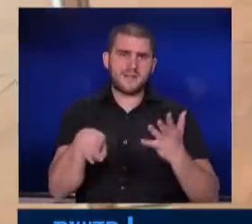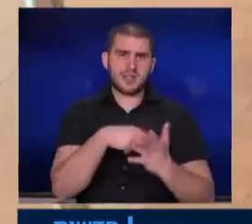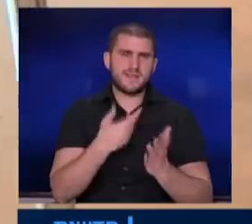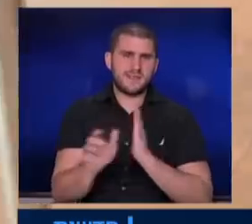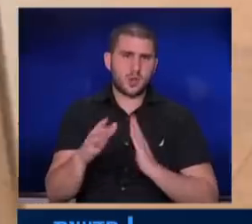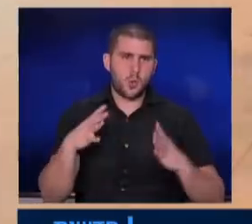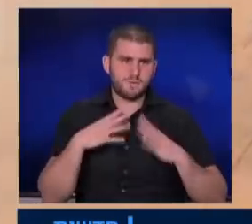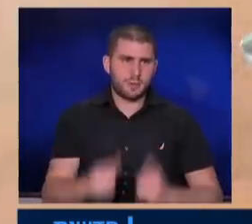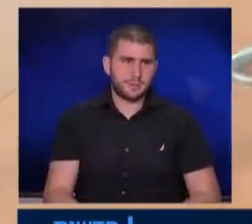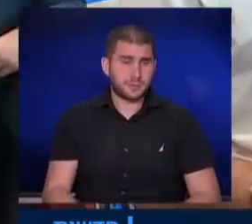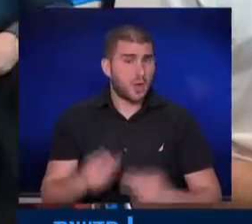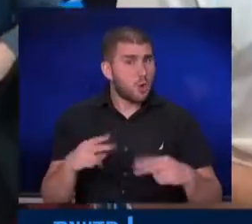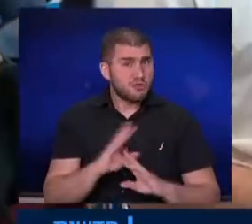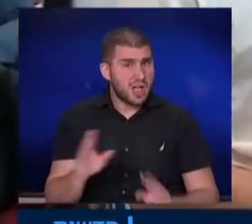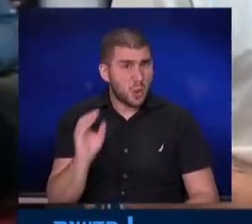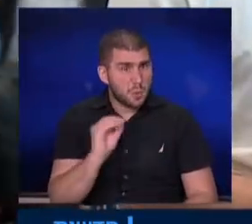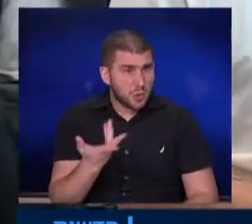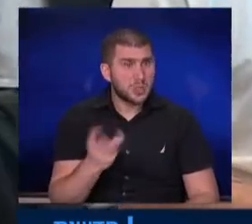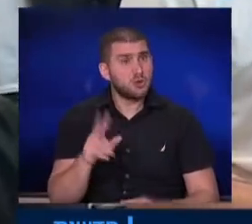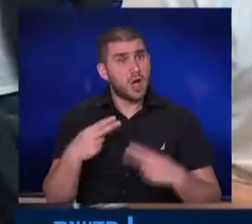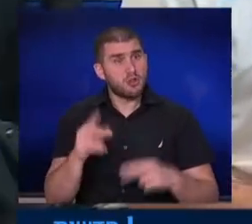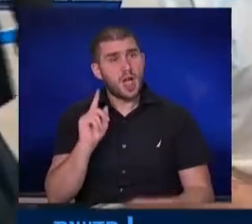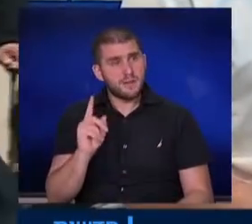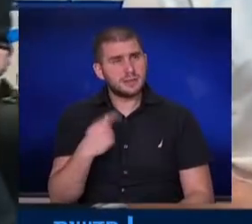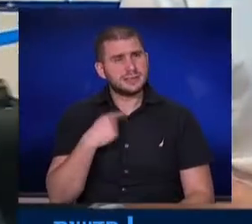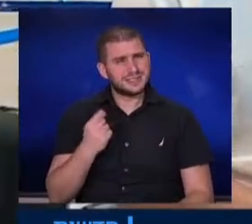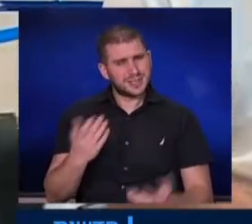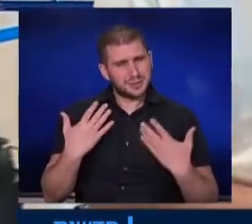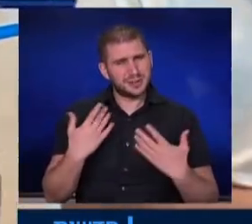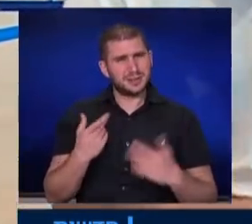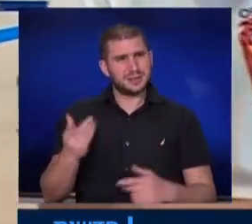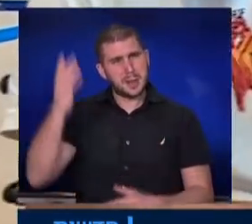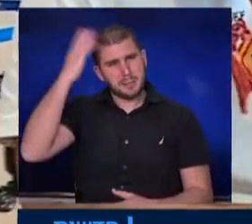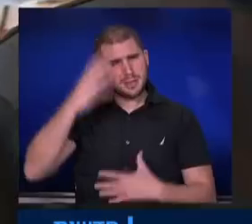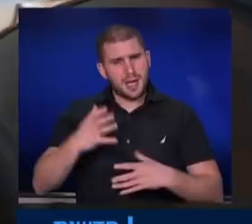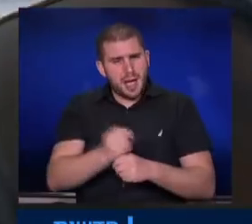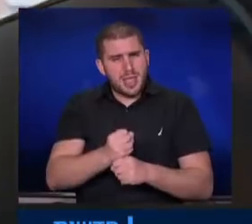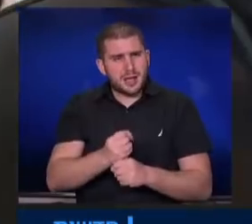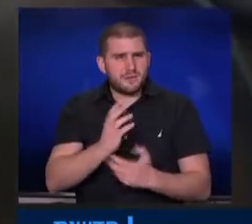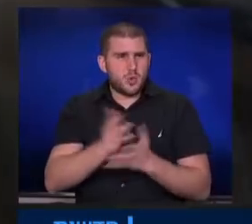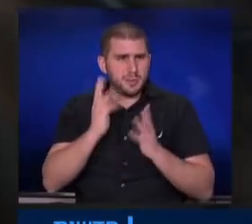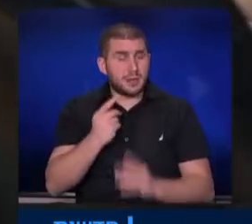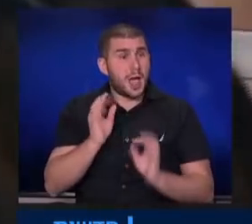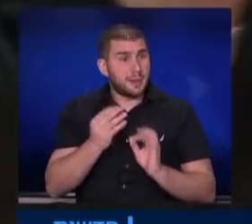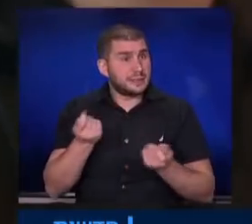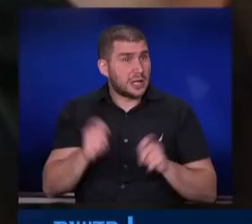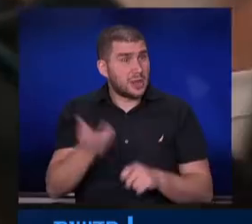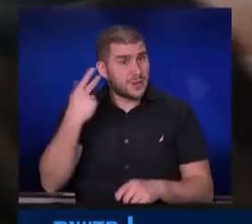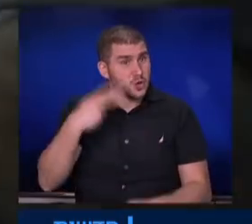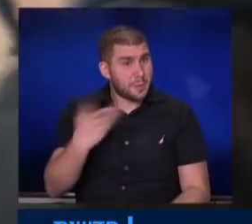החופשות. אין חשש מהאומיקרון? יש חשש, אבל צריך קצת לצאת, את יודעת, בנט חנק אותנו יותר מדי. האמת, סגרנו את זה לפני